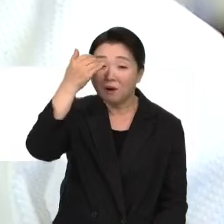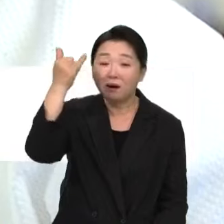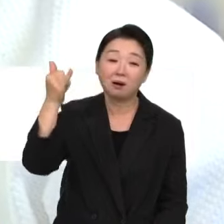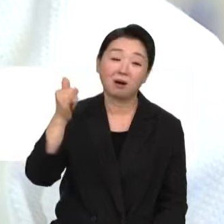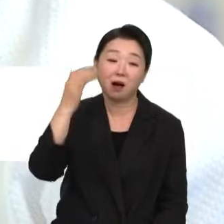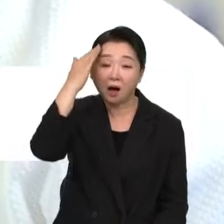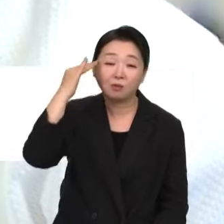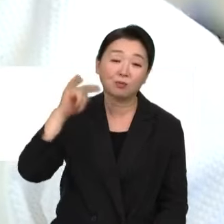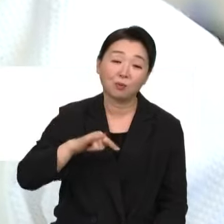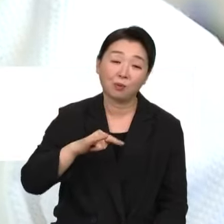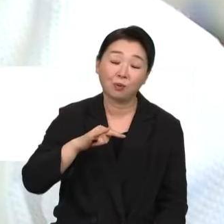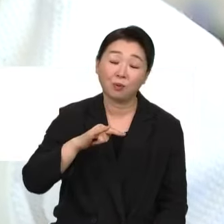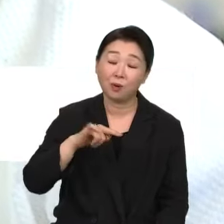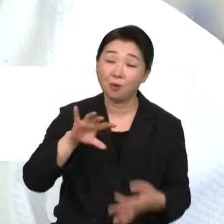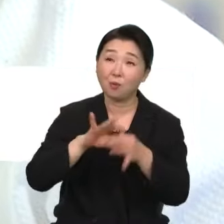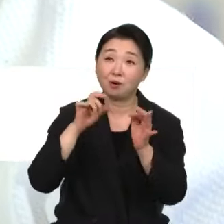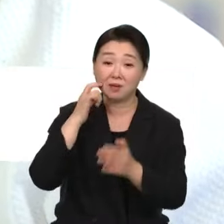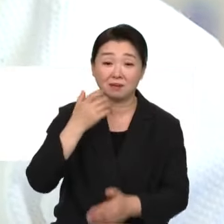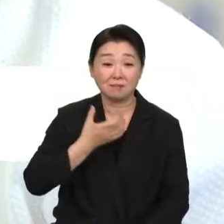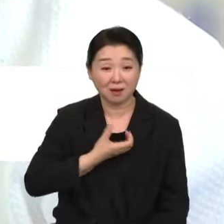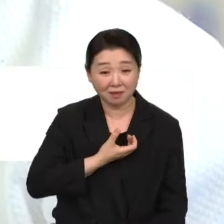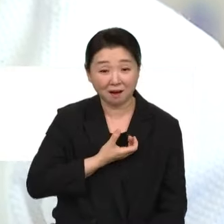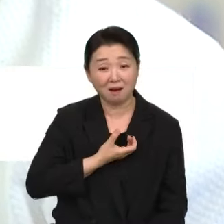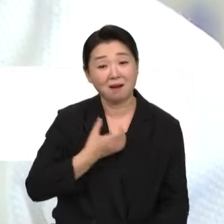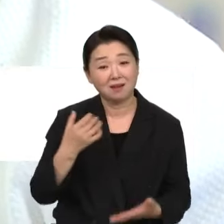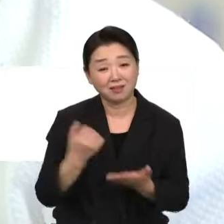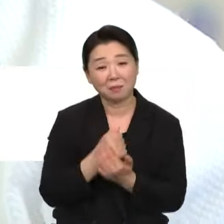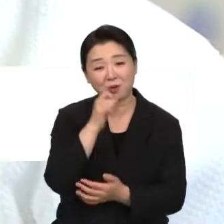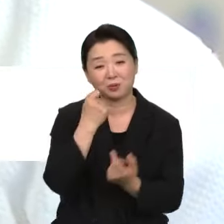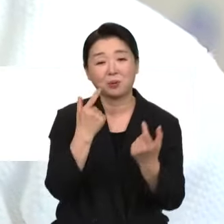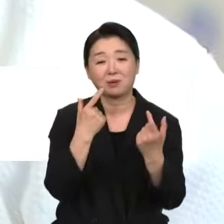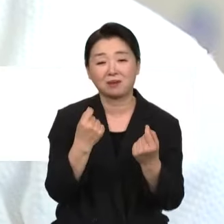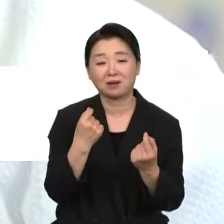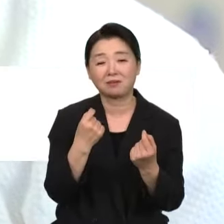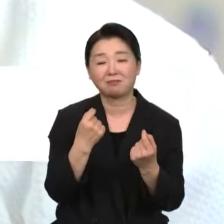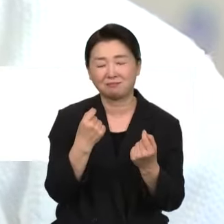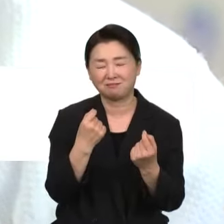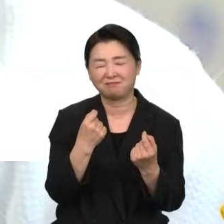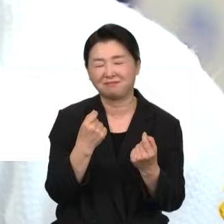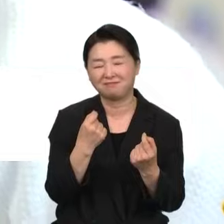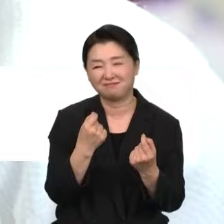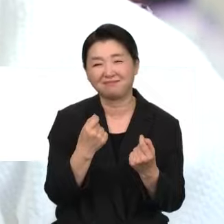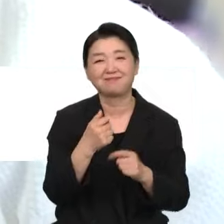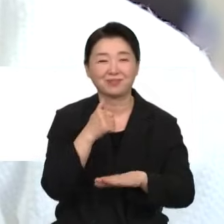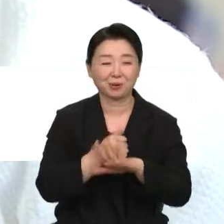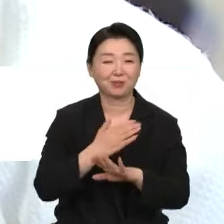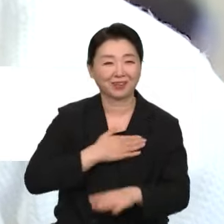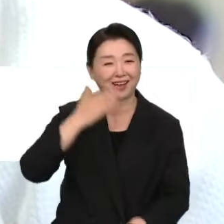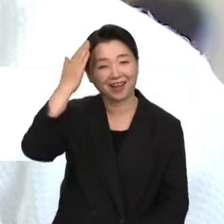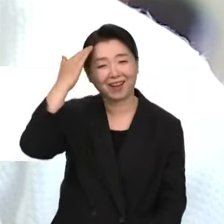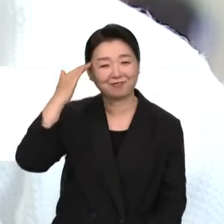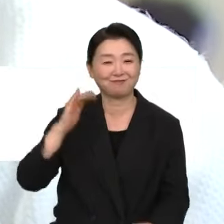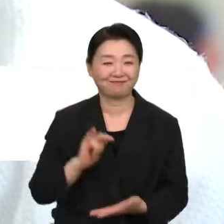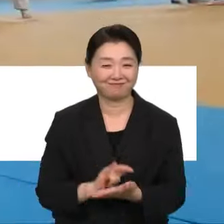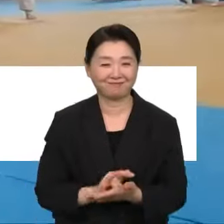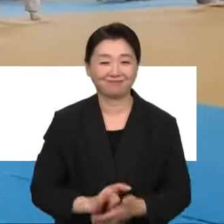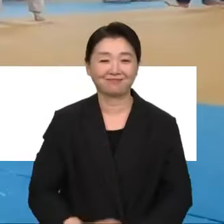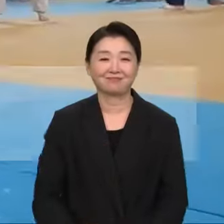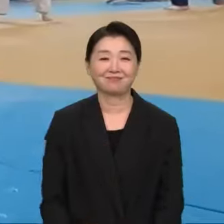한국에서 올림픽으로 금메달 타면 좋겠다 이렇게 생각해서 제가